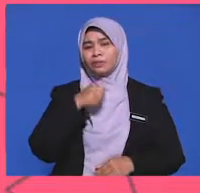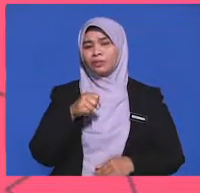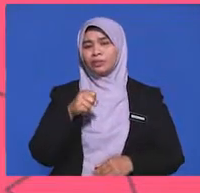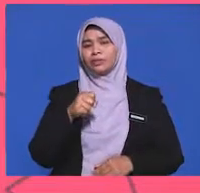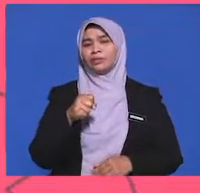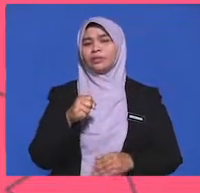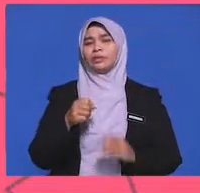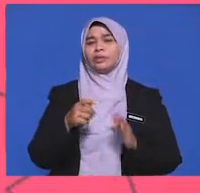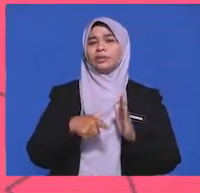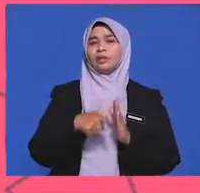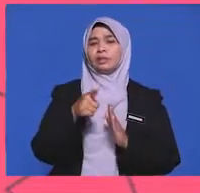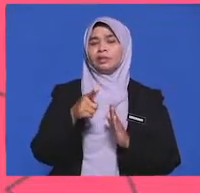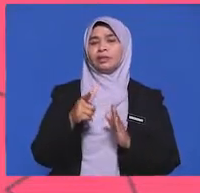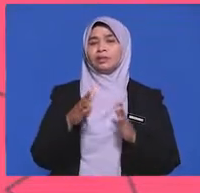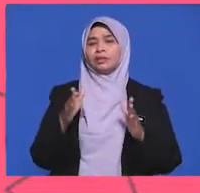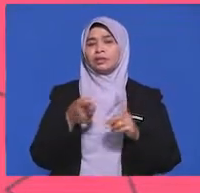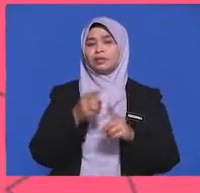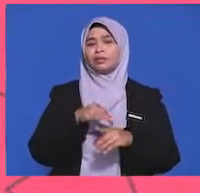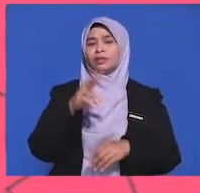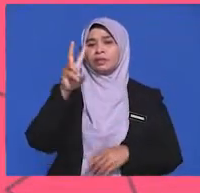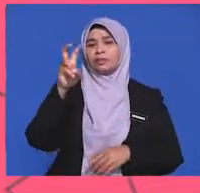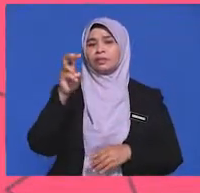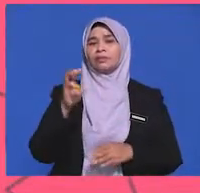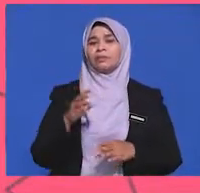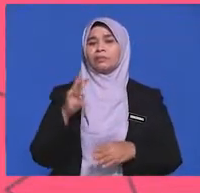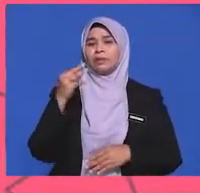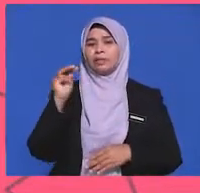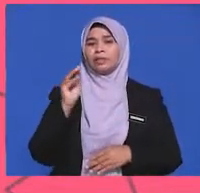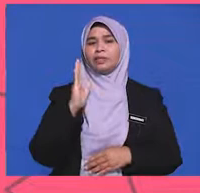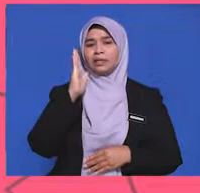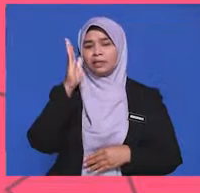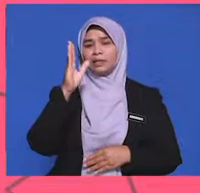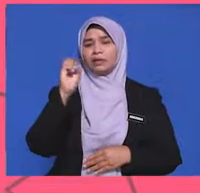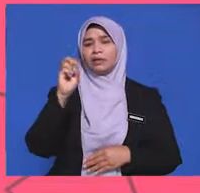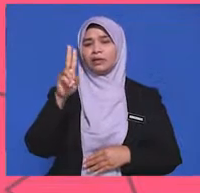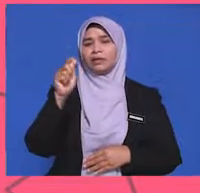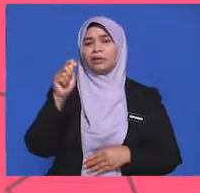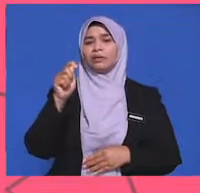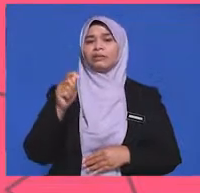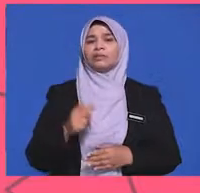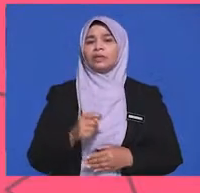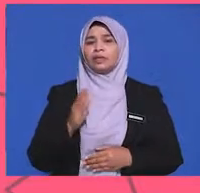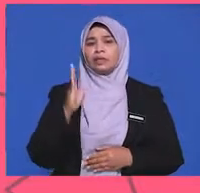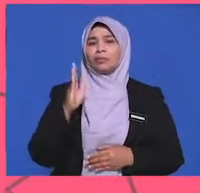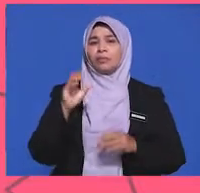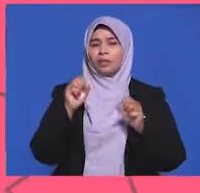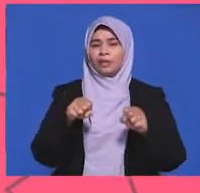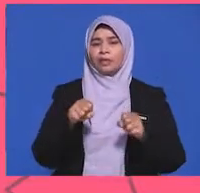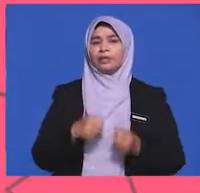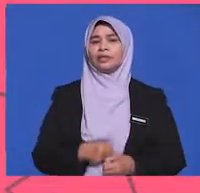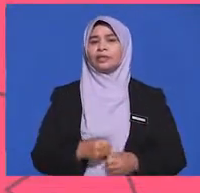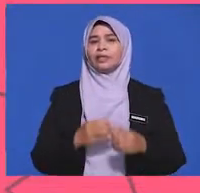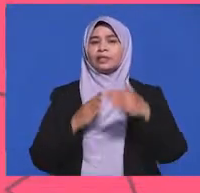alirnya. Mula, pengguna memasukkan umur lebih besar daripada 20,